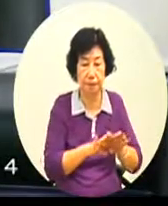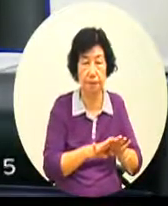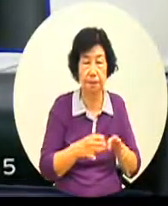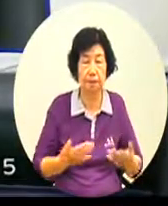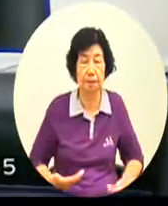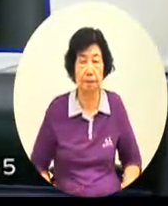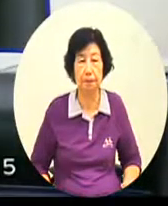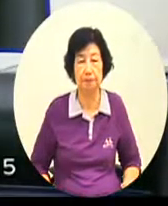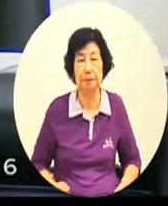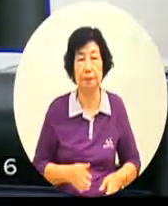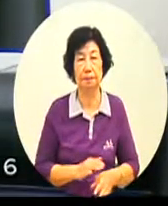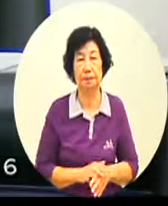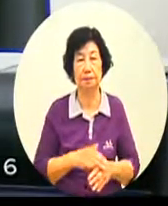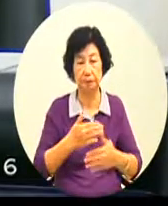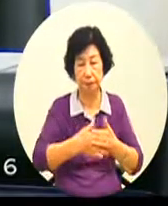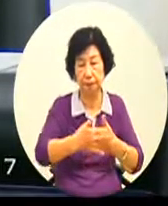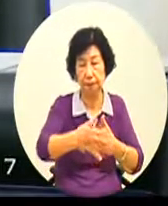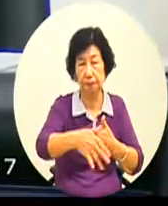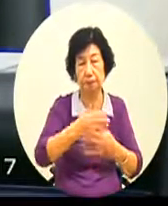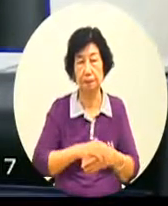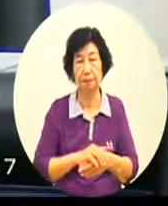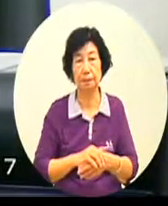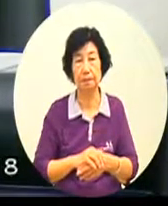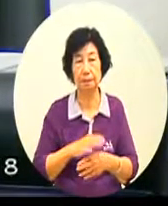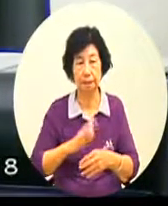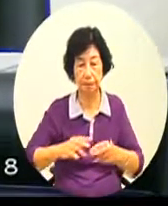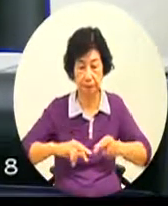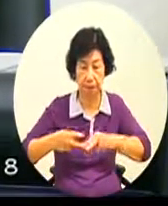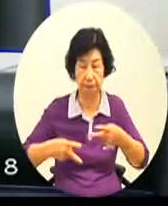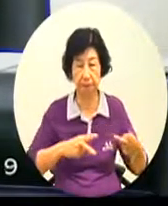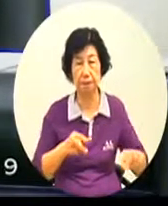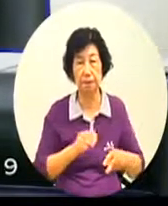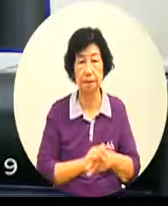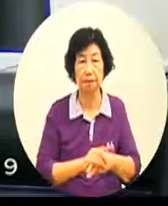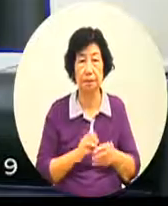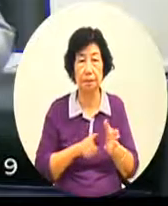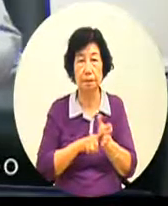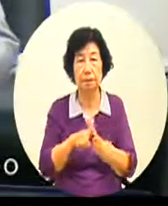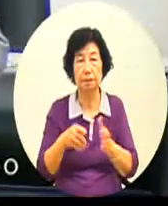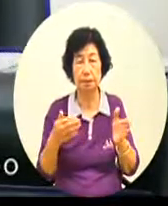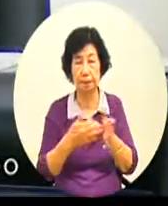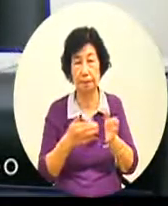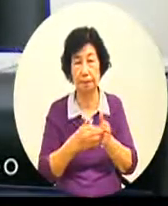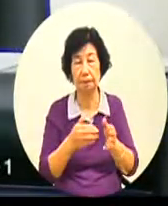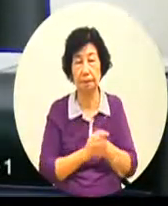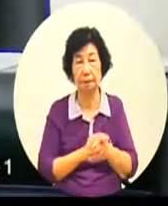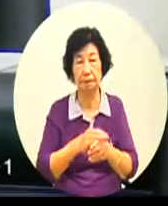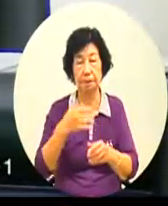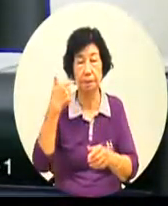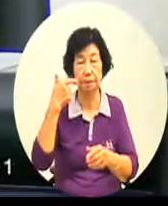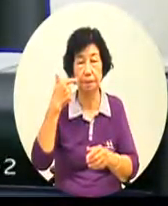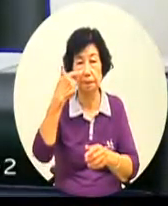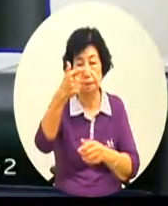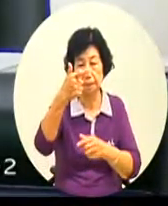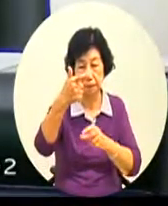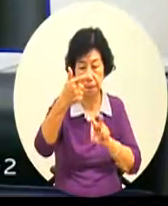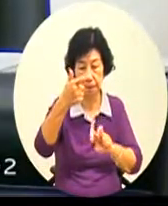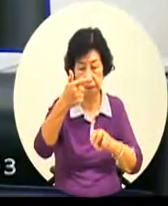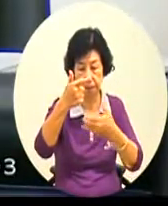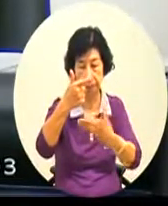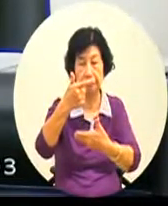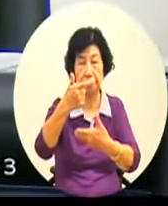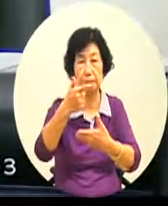程一直有在做一些修正然后一直到我们6月29日的时